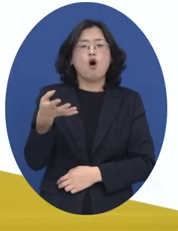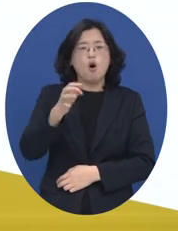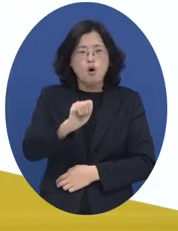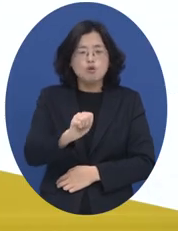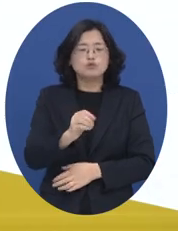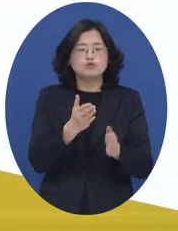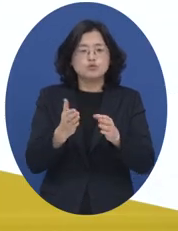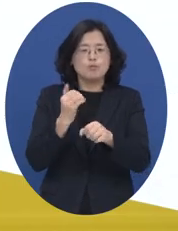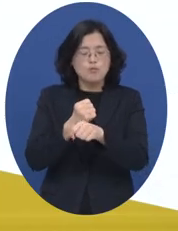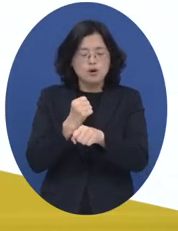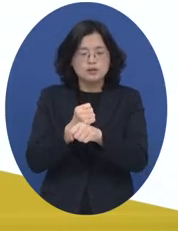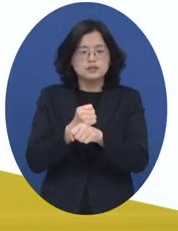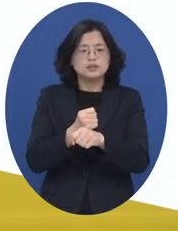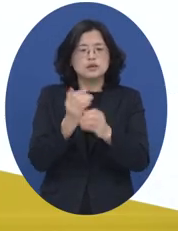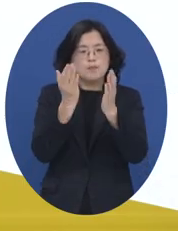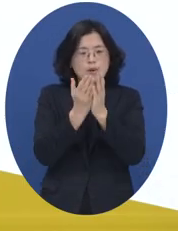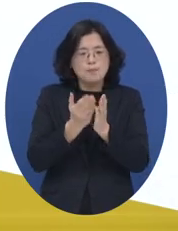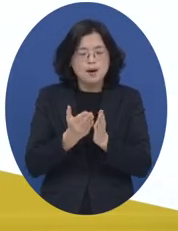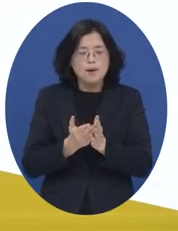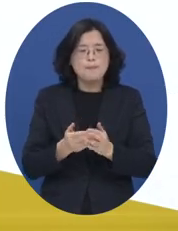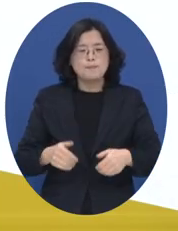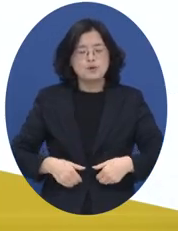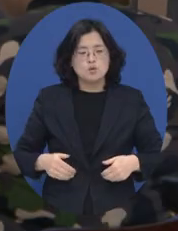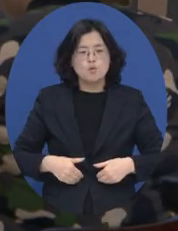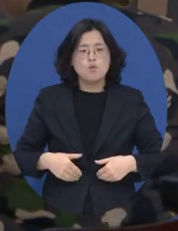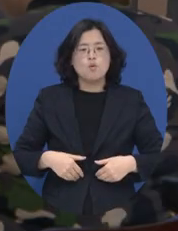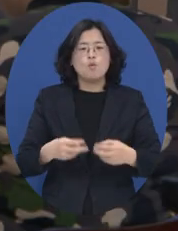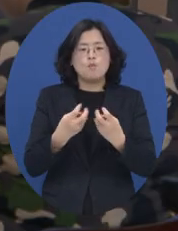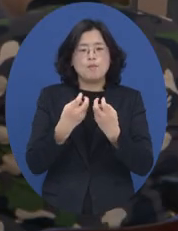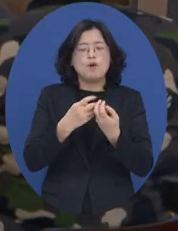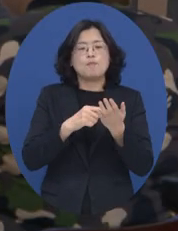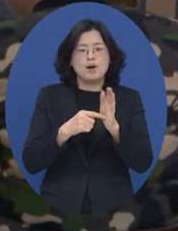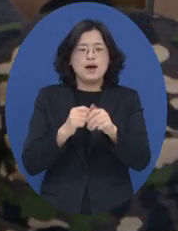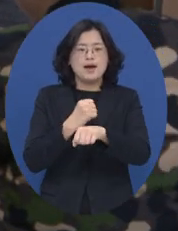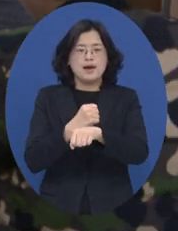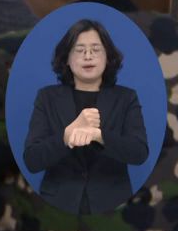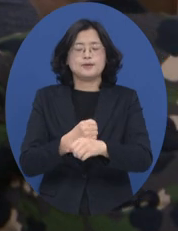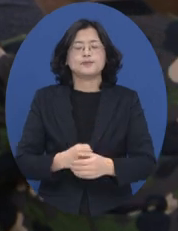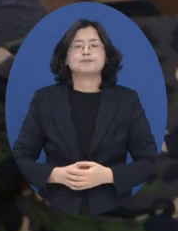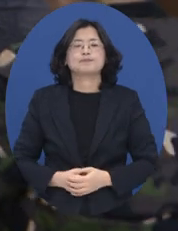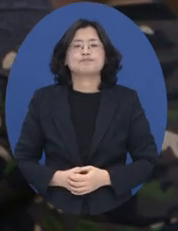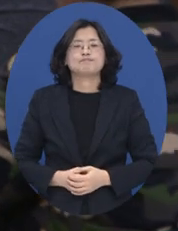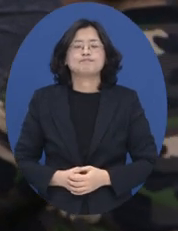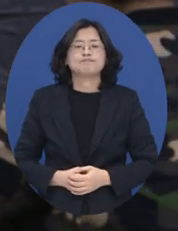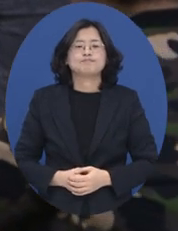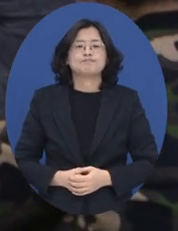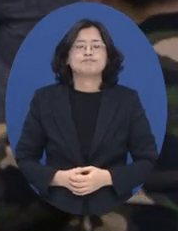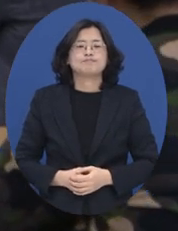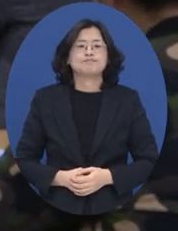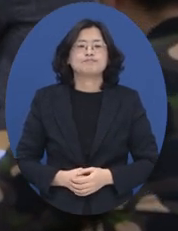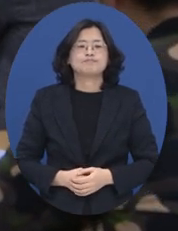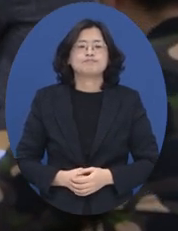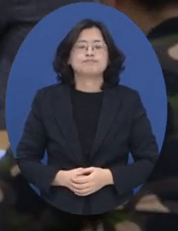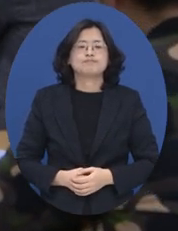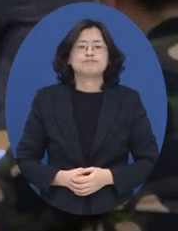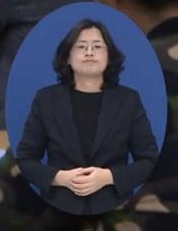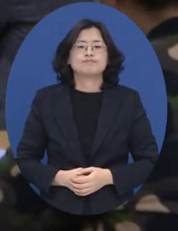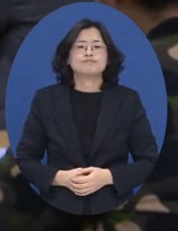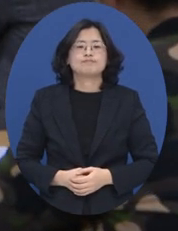1인 가구의 생애 주기별 특성과 수요를 반영한 지원책을 펼 방침입니다. 경기 CCTV 최창순입니다.